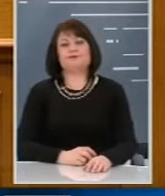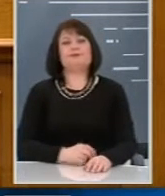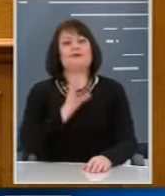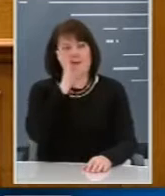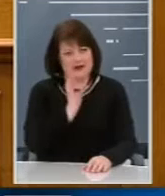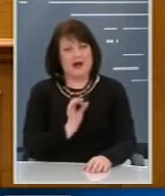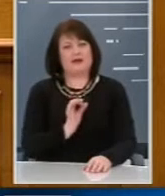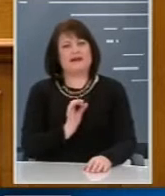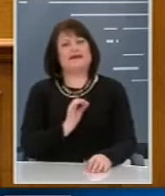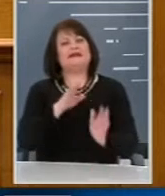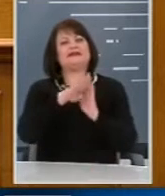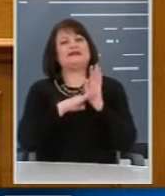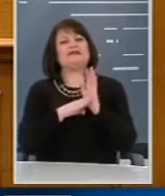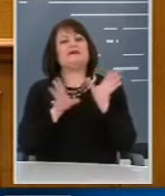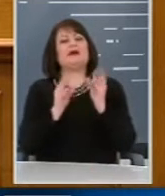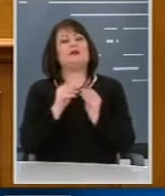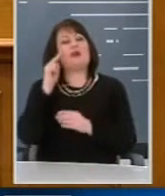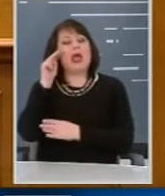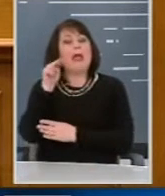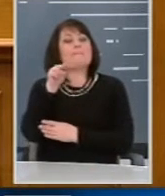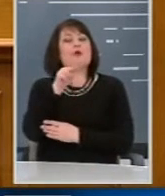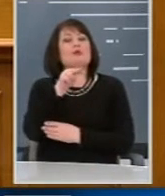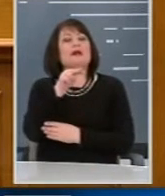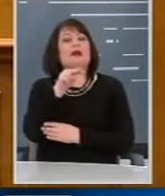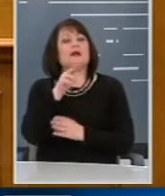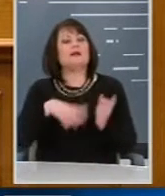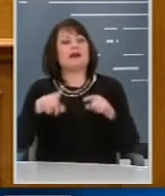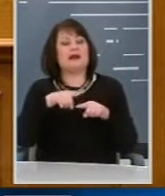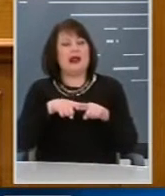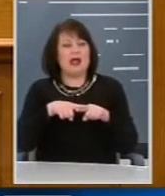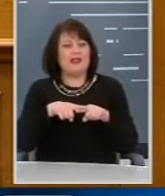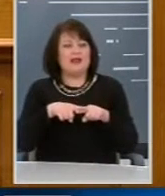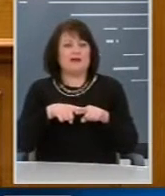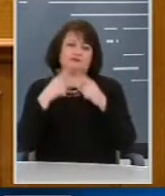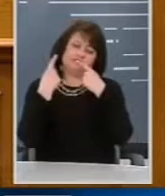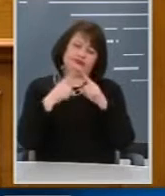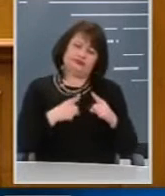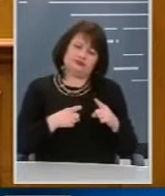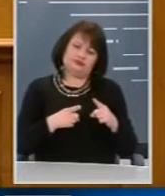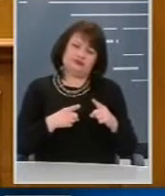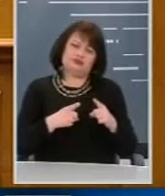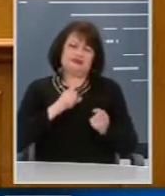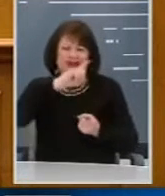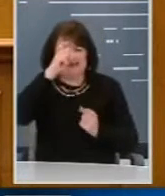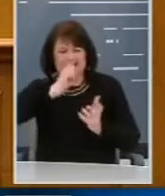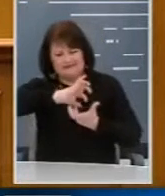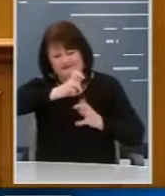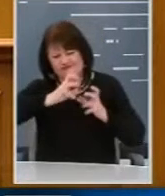Πράγματι, το σύστημα εποπτείας που υπάρχει στη χώρα μας είναι πολυπίκυλο, πολυδέδαλο.